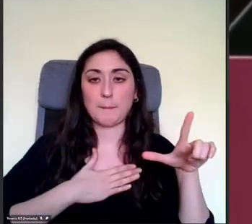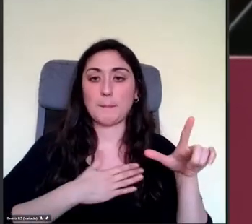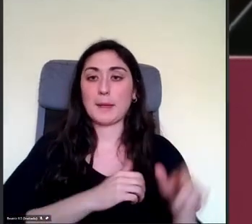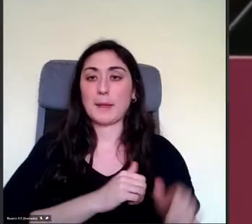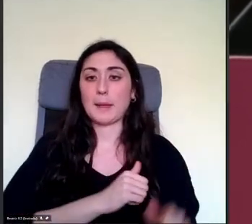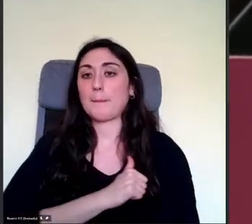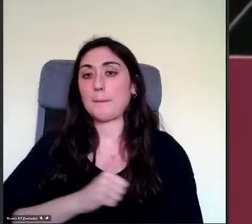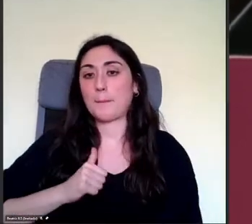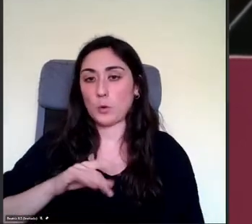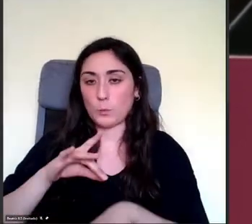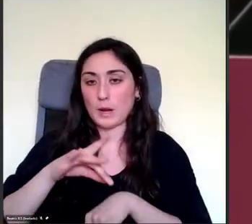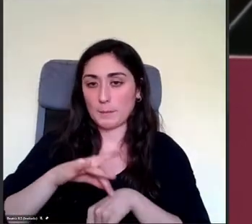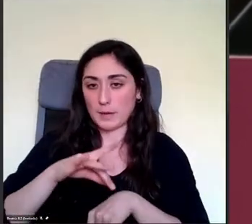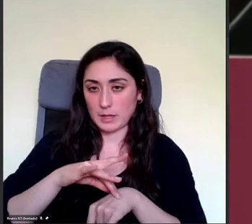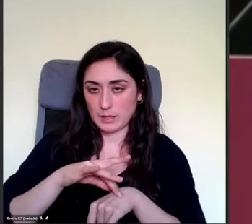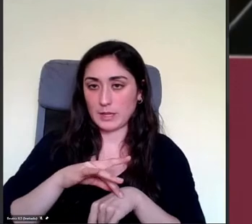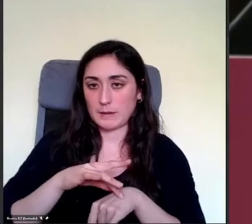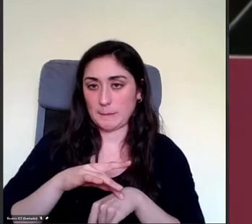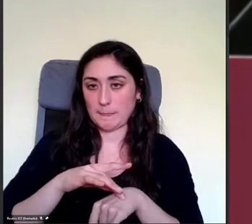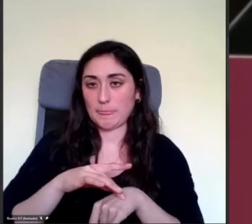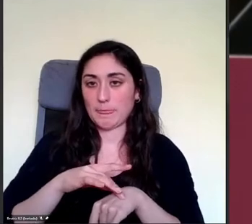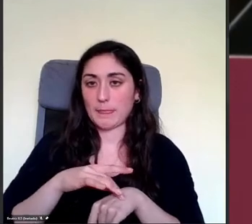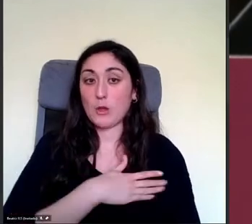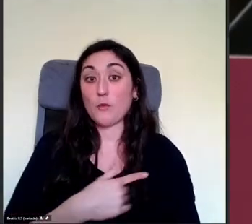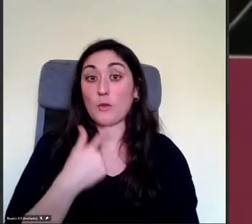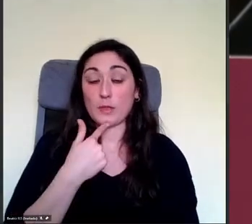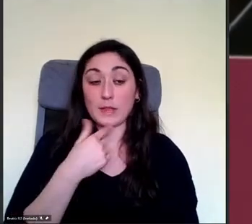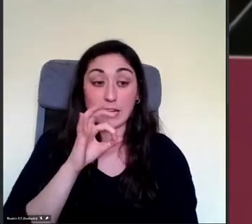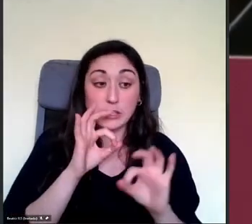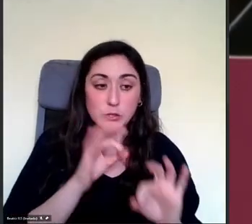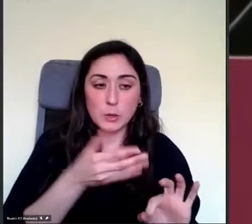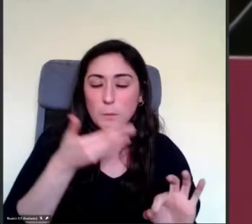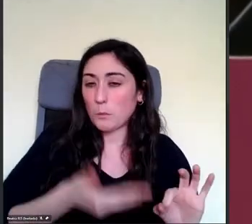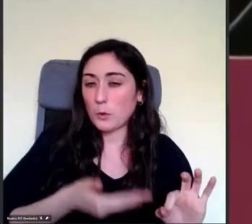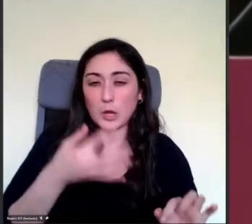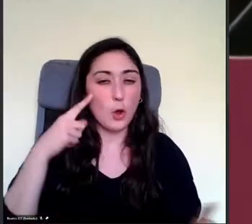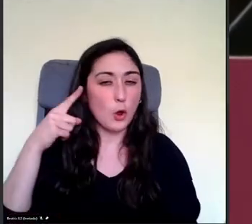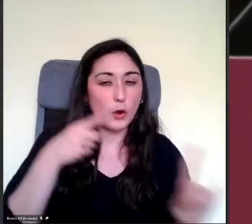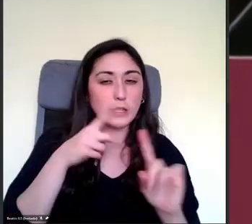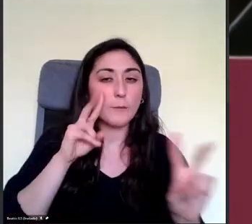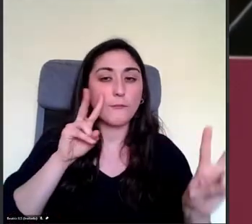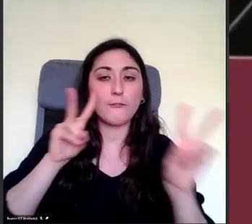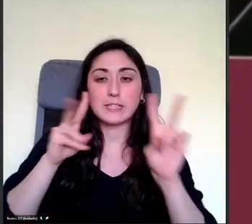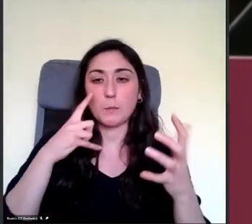això és un element clau per tant de visibilitzar-les.